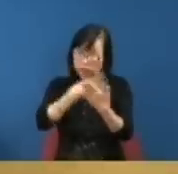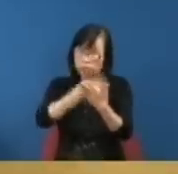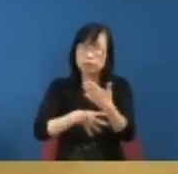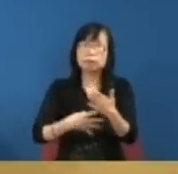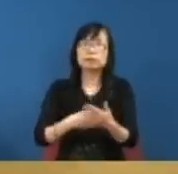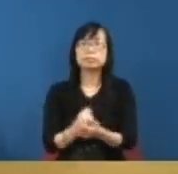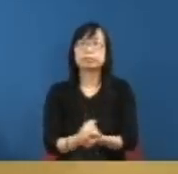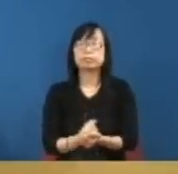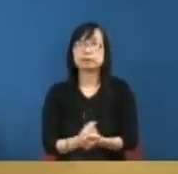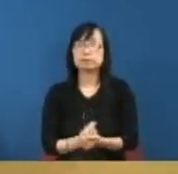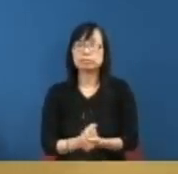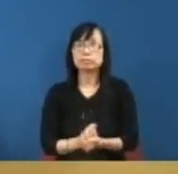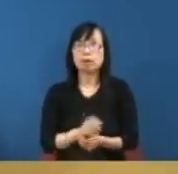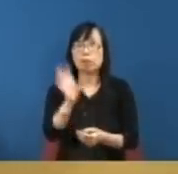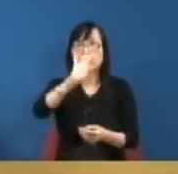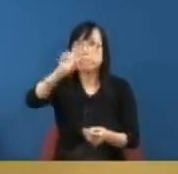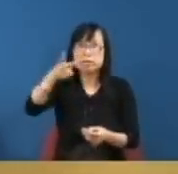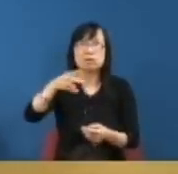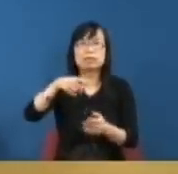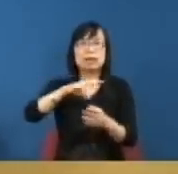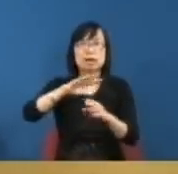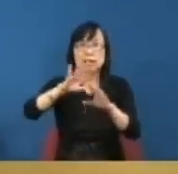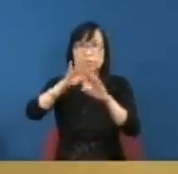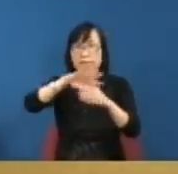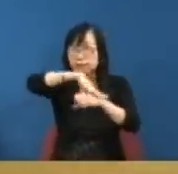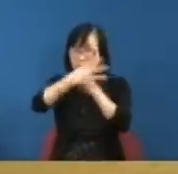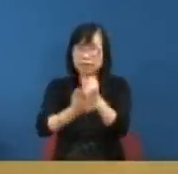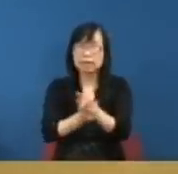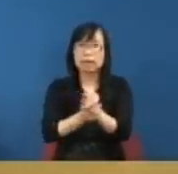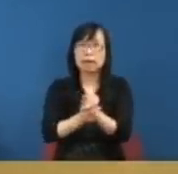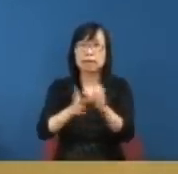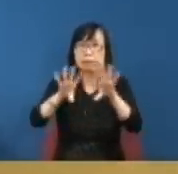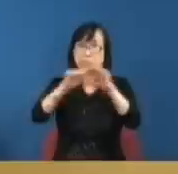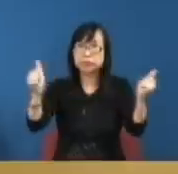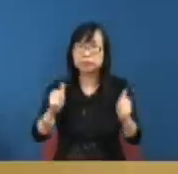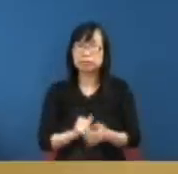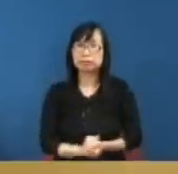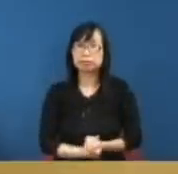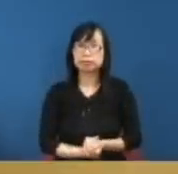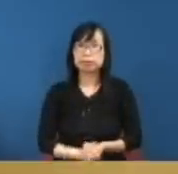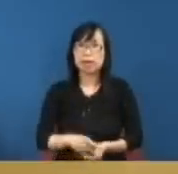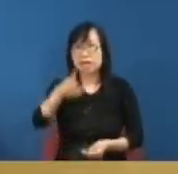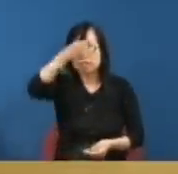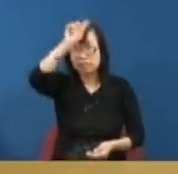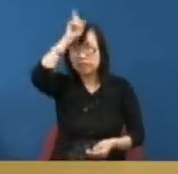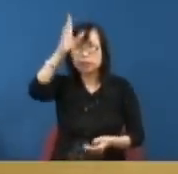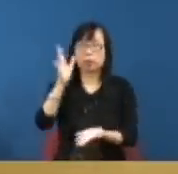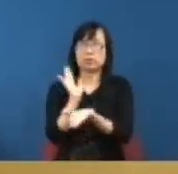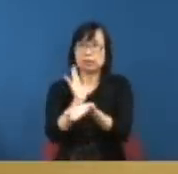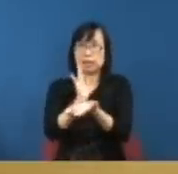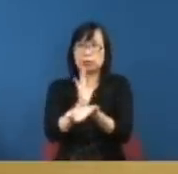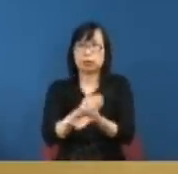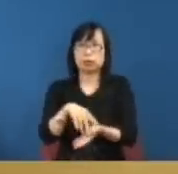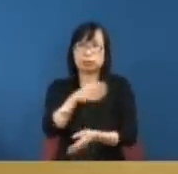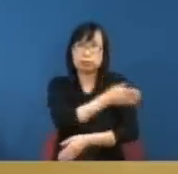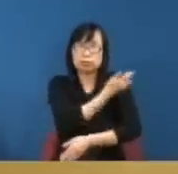憲嘅話，都唔見得會世界末落喎。第一末日喎，就第一就係話呢個菲傭也好，印傭也好，佢哋